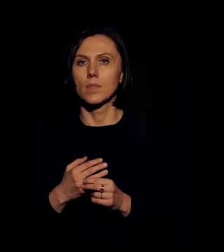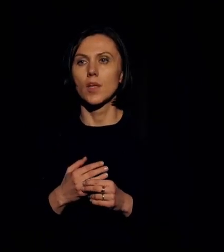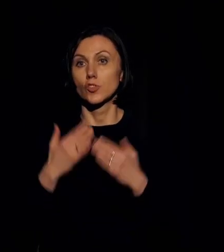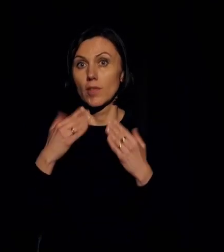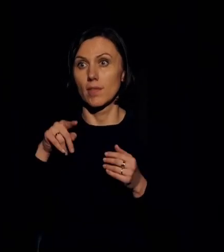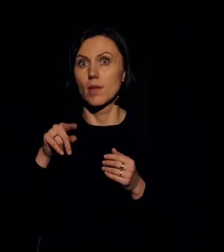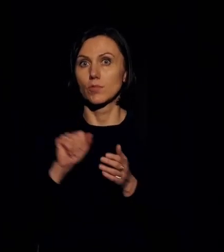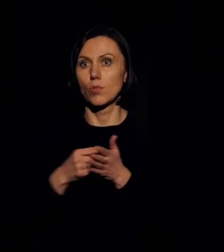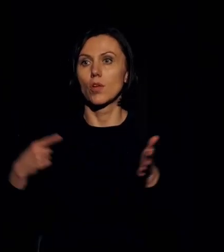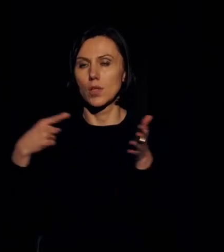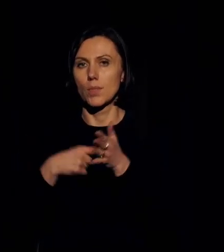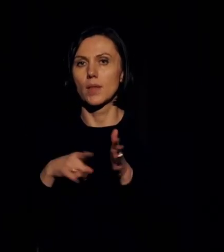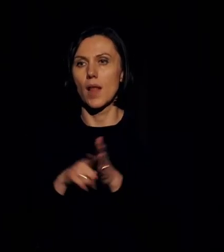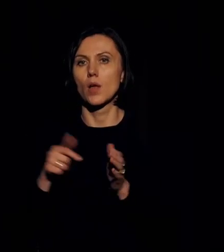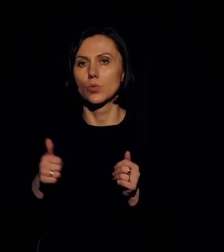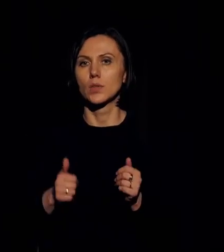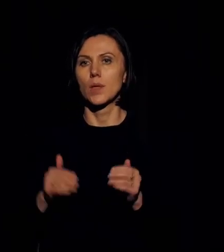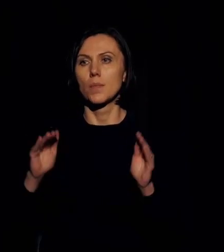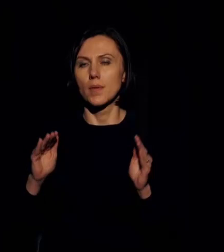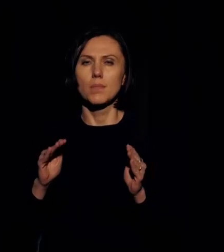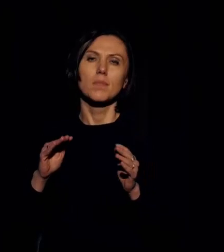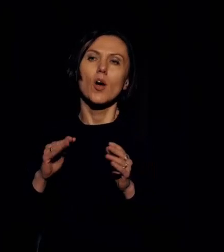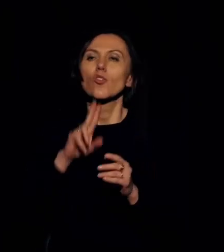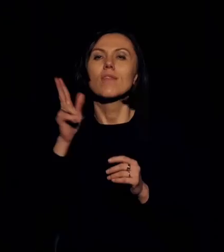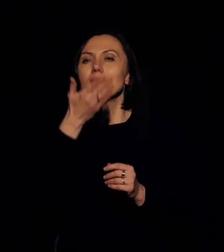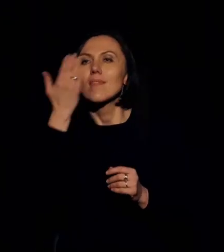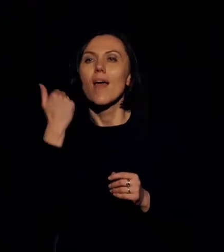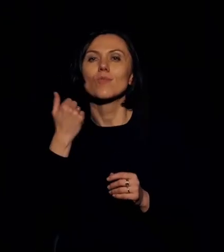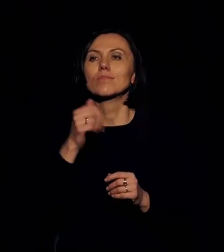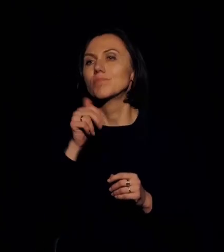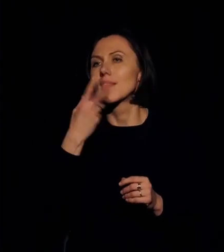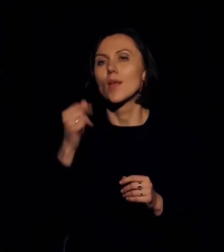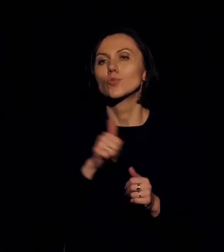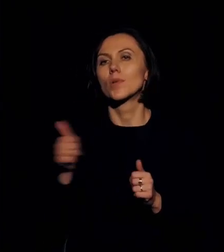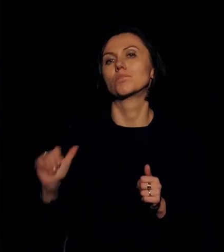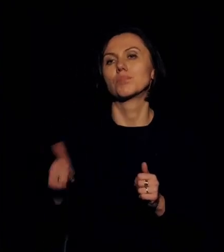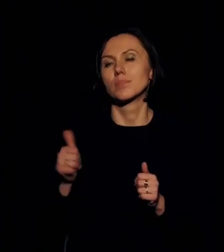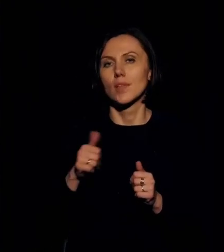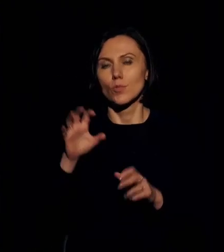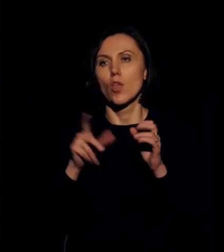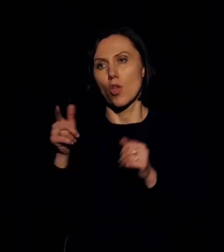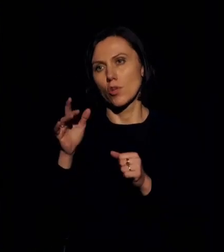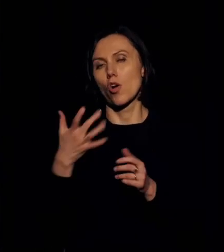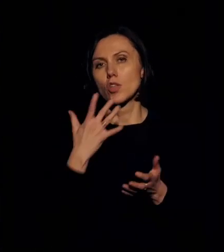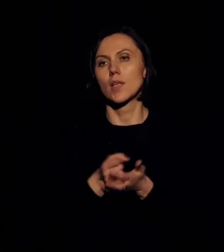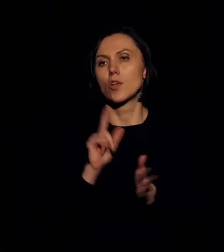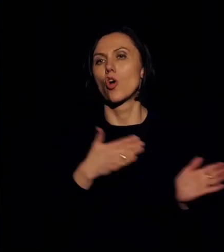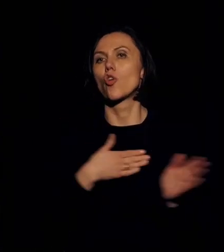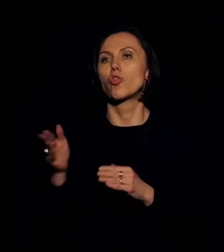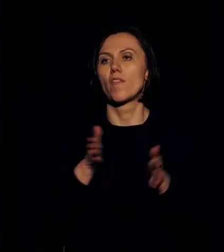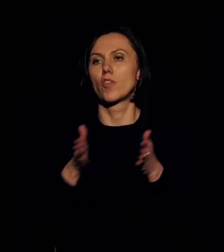dzięki temu udostępnione są również turystom mniej wyszkolonym, którzy wolą korzystać z gotowych